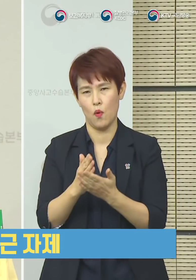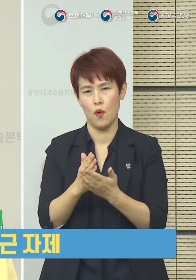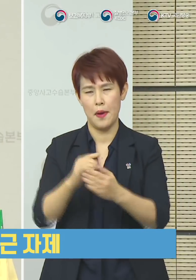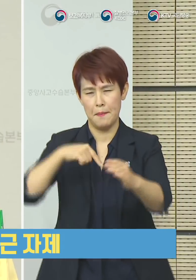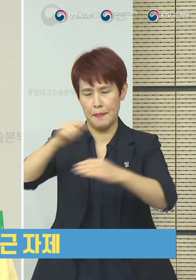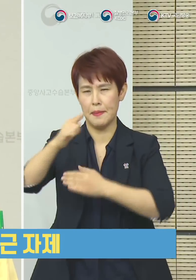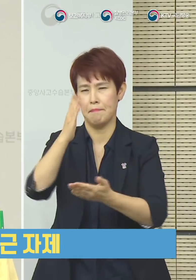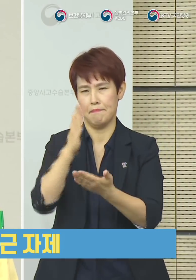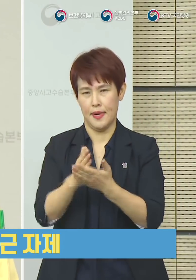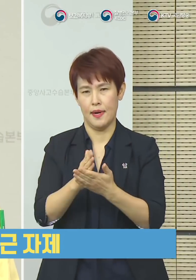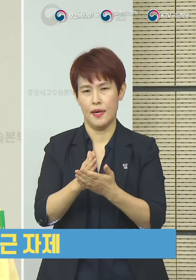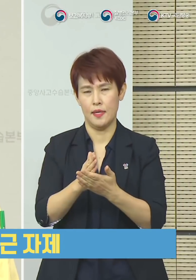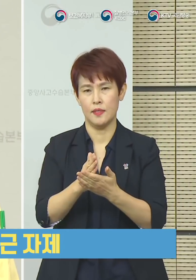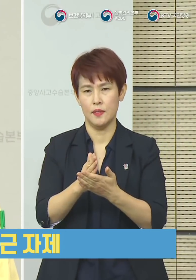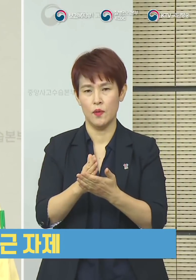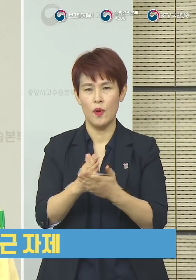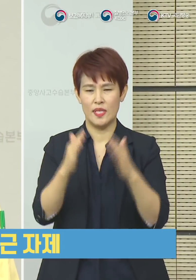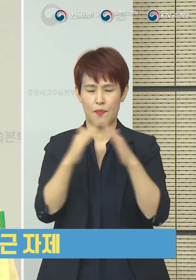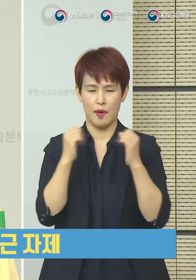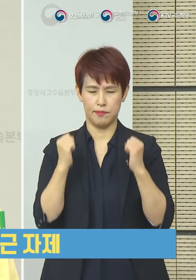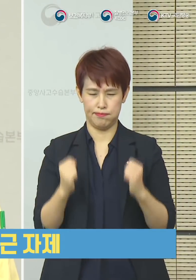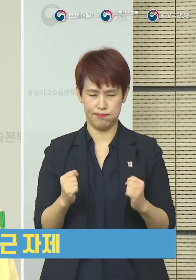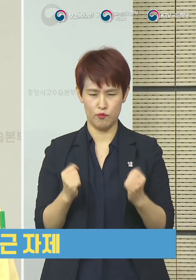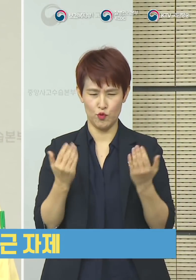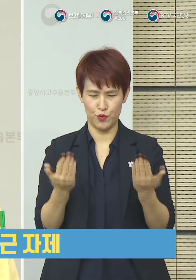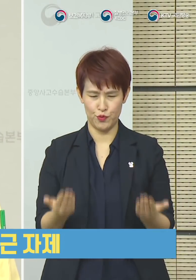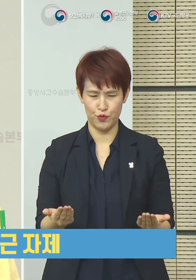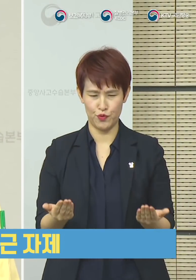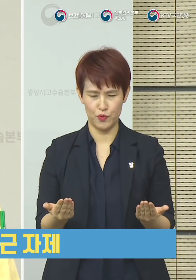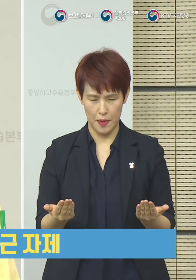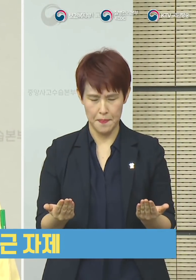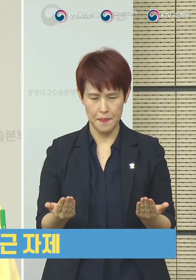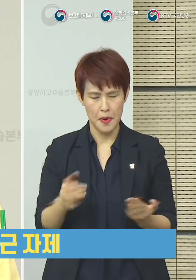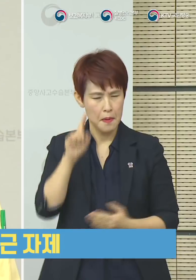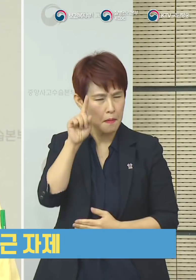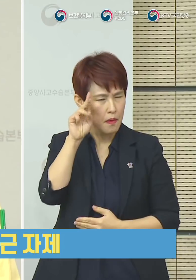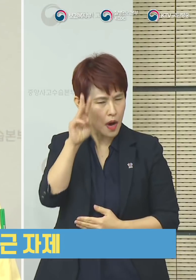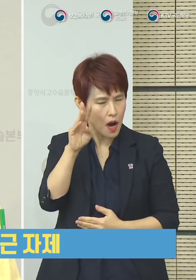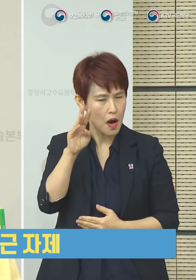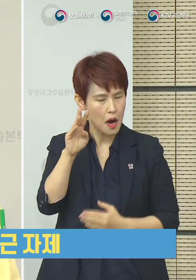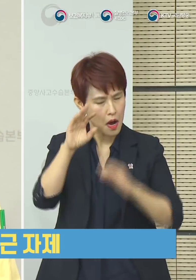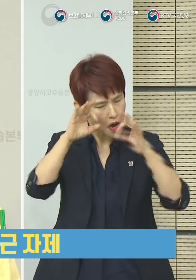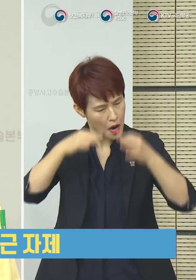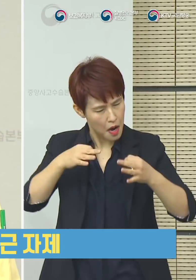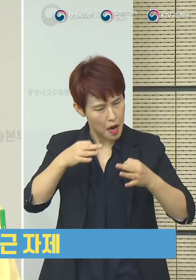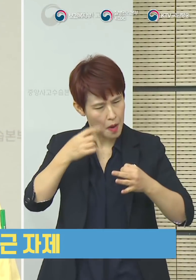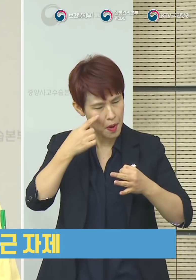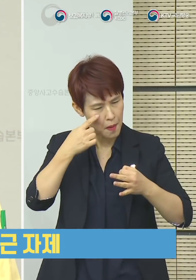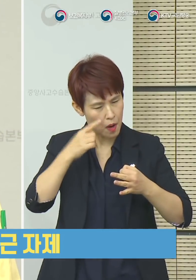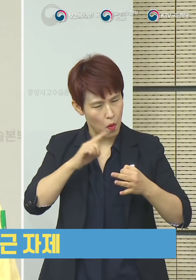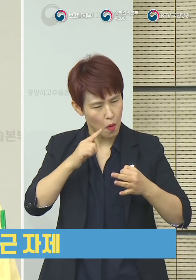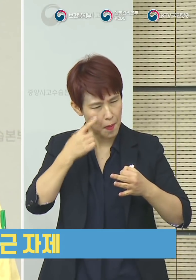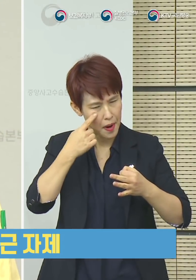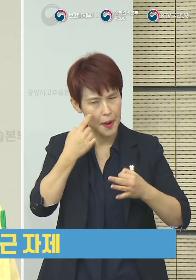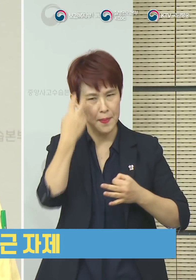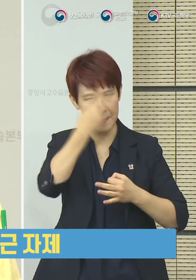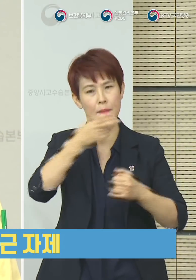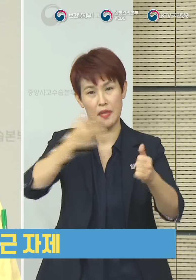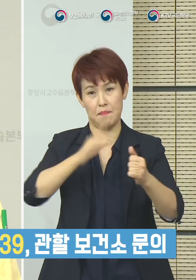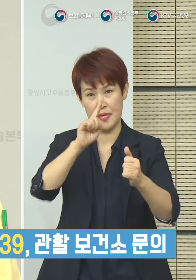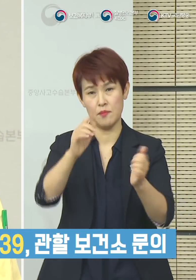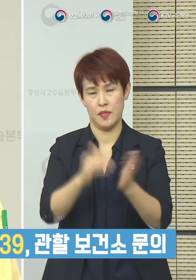외출을 자제하여야 하며 집에서 충분한 휴식을 취하면서 3, 4일간 경과를 관찰하는 것을